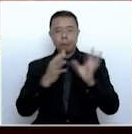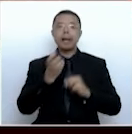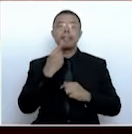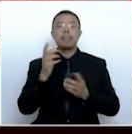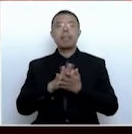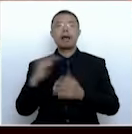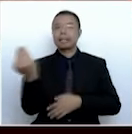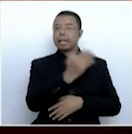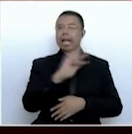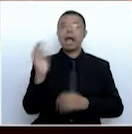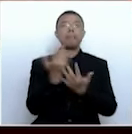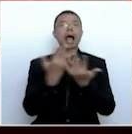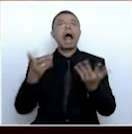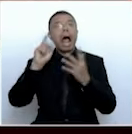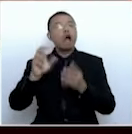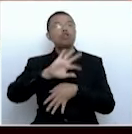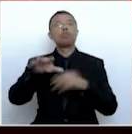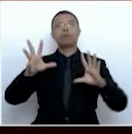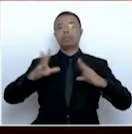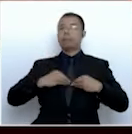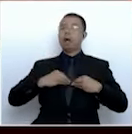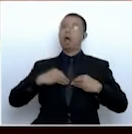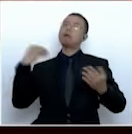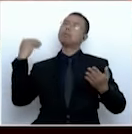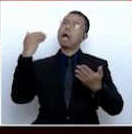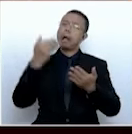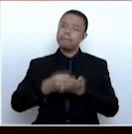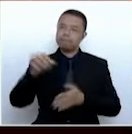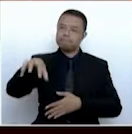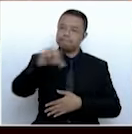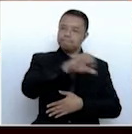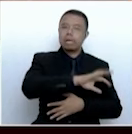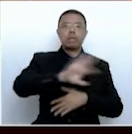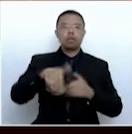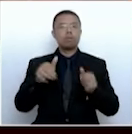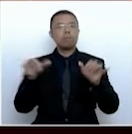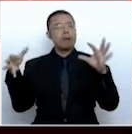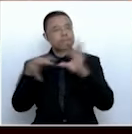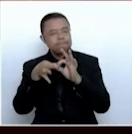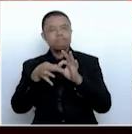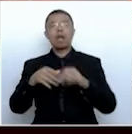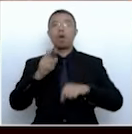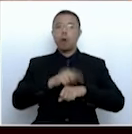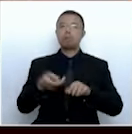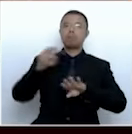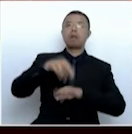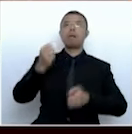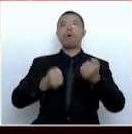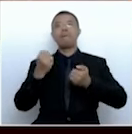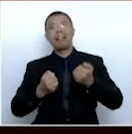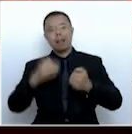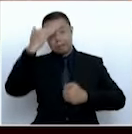tentang transportasi publik yang harus menyeluruh, harus menjangkau sehingga rasa aman, nyaman saat berkendara sebelum pulang ke